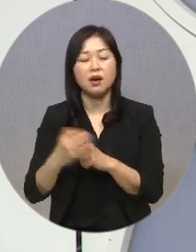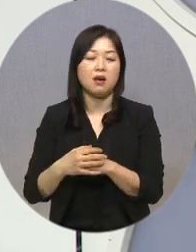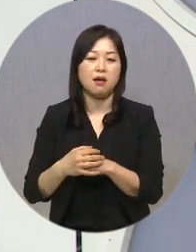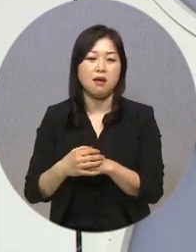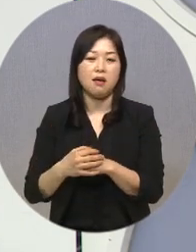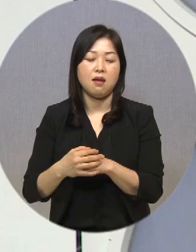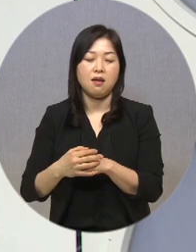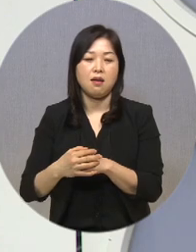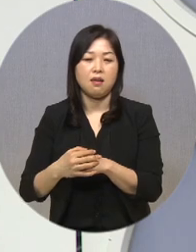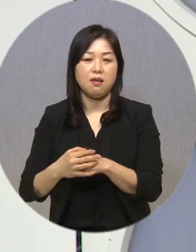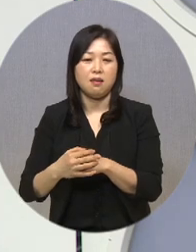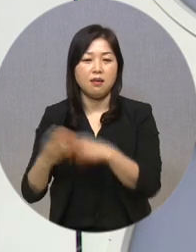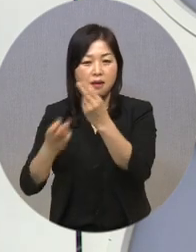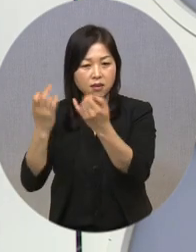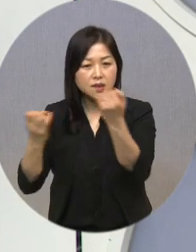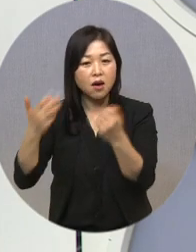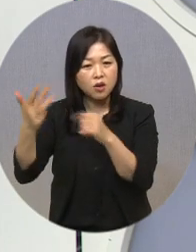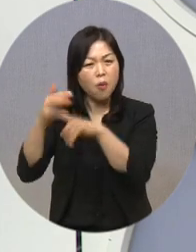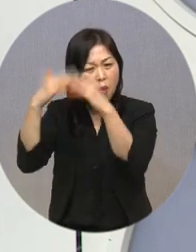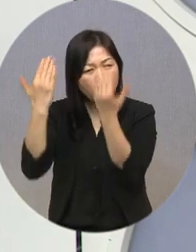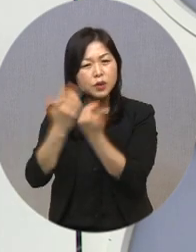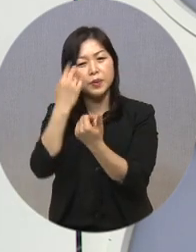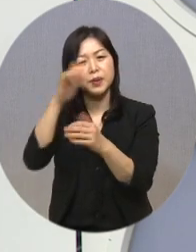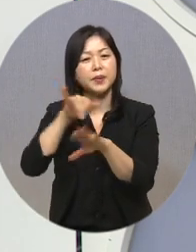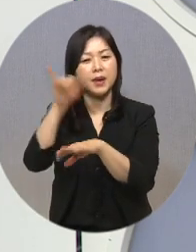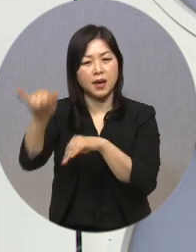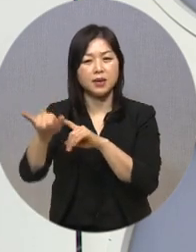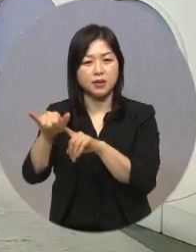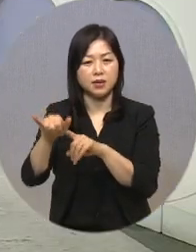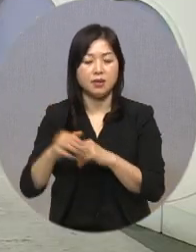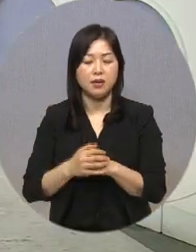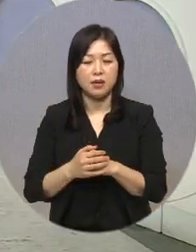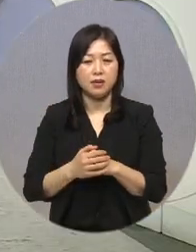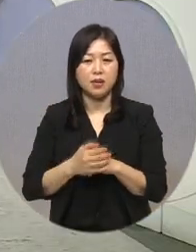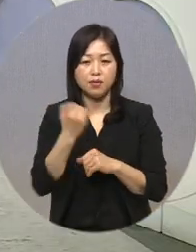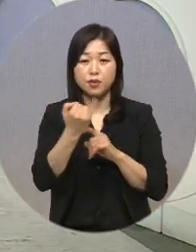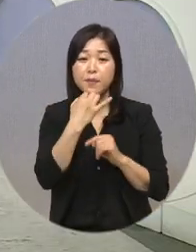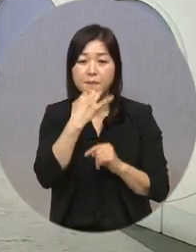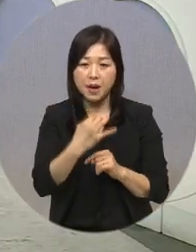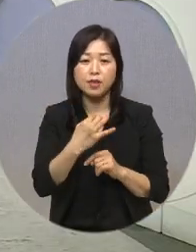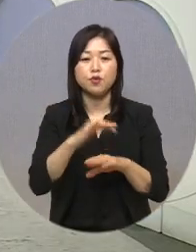아홉 형제 일 여덟 형제가 다 미국 갔습니다. 조형편만 놔두고. 예. 저